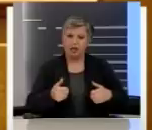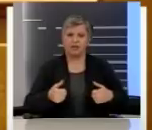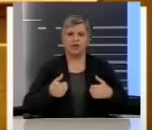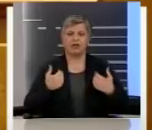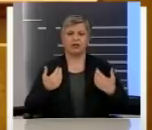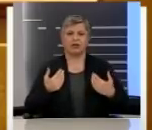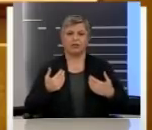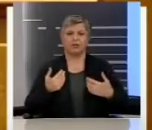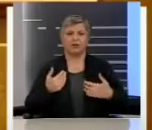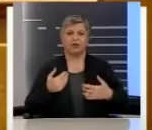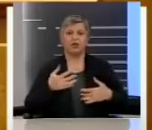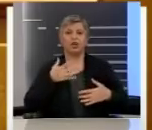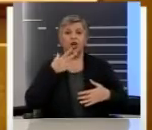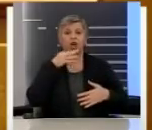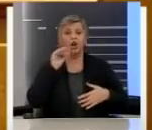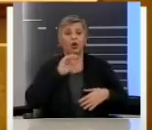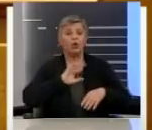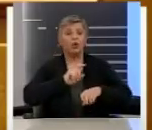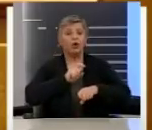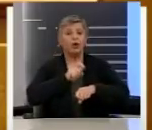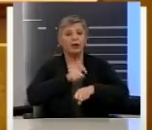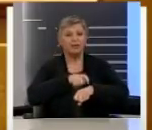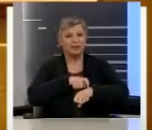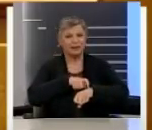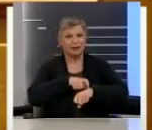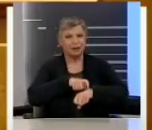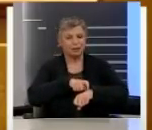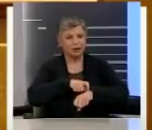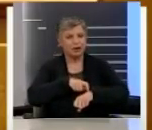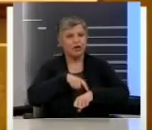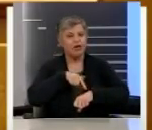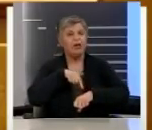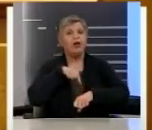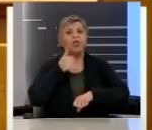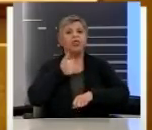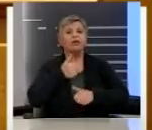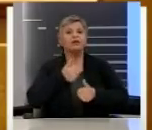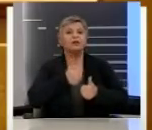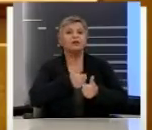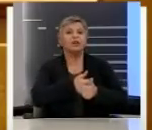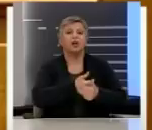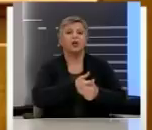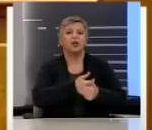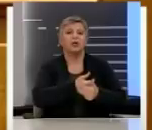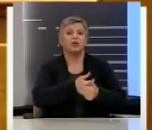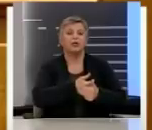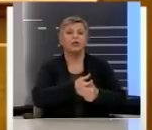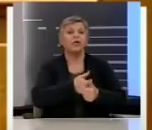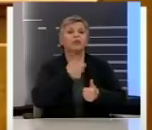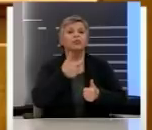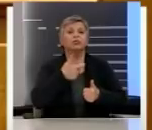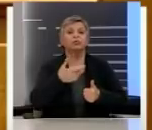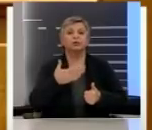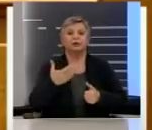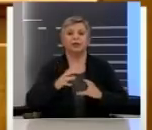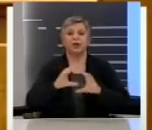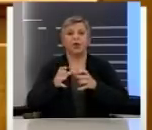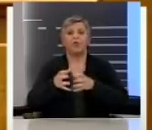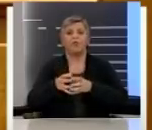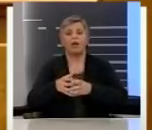φορά δεν σας ακολουθούν οι συνήθεις σύμμαχοί σας από το χώρο του κέντρου και της